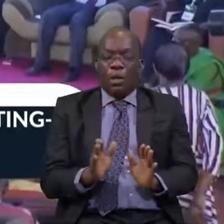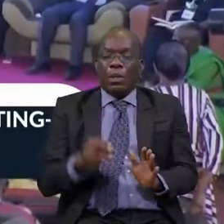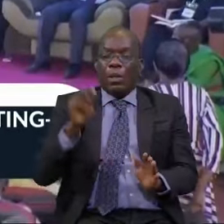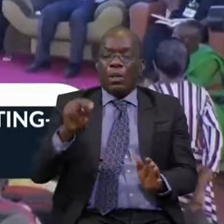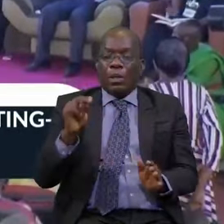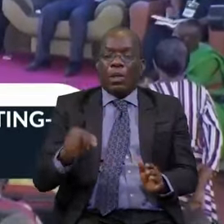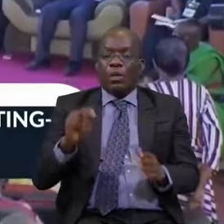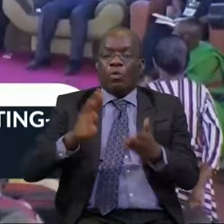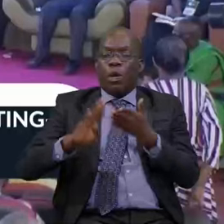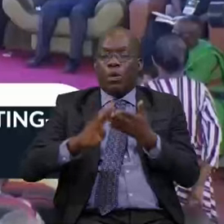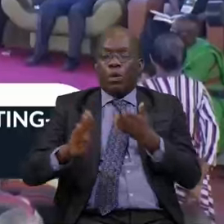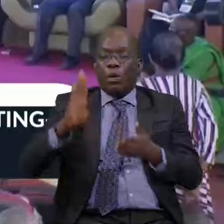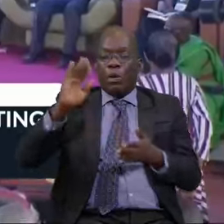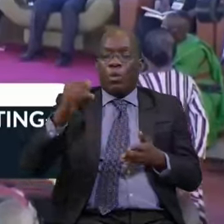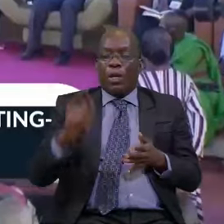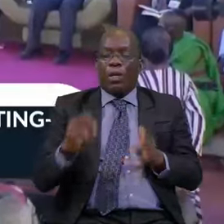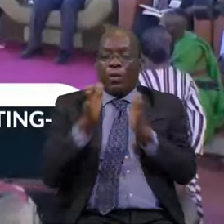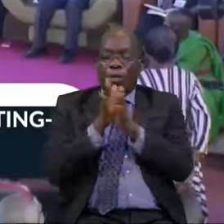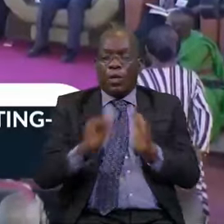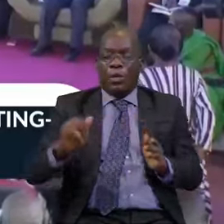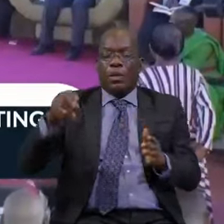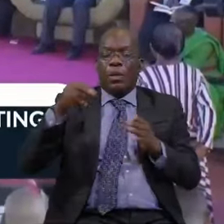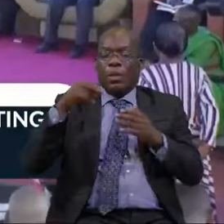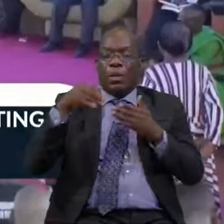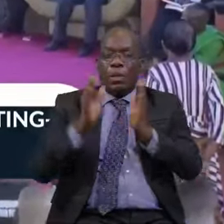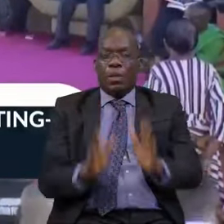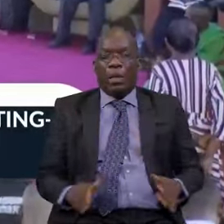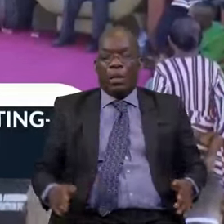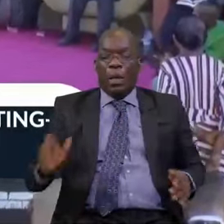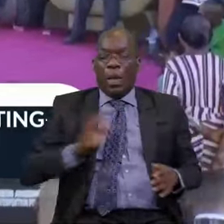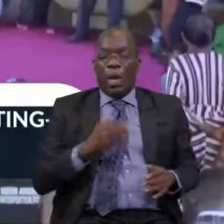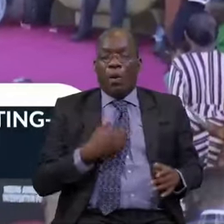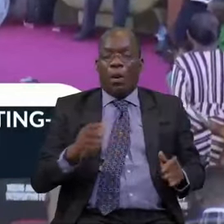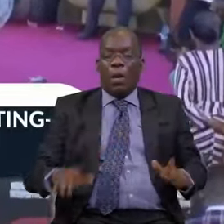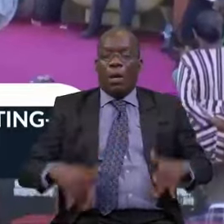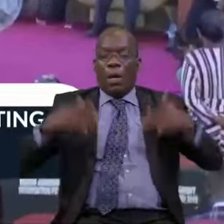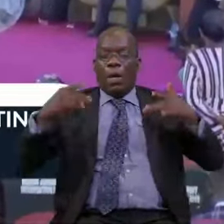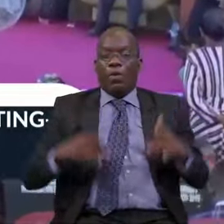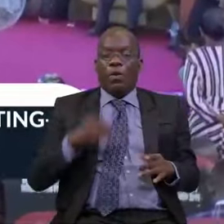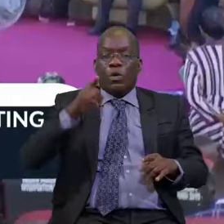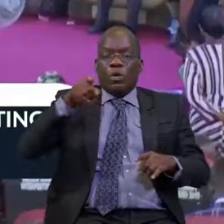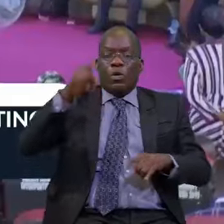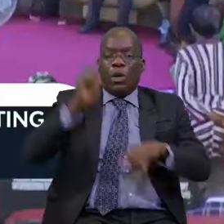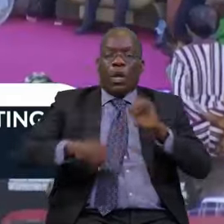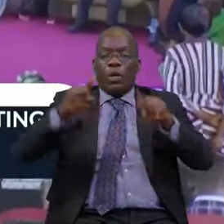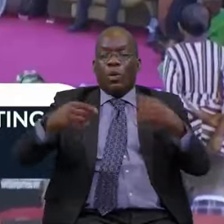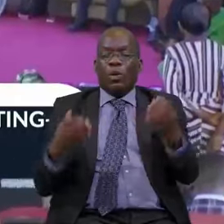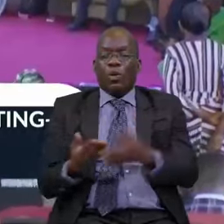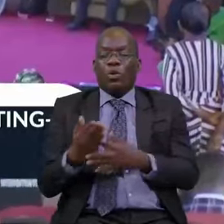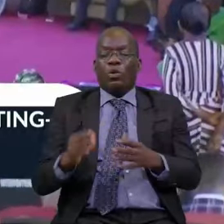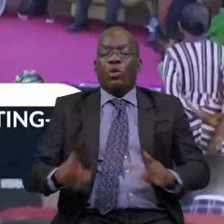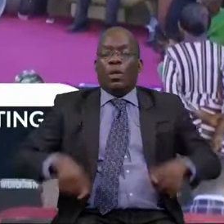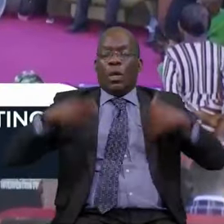exigé par le dirigeant qui prie, qui supplie, qui intercède dans la vie. On ne peut